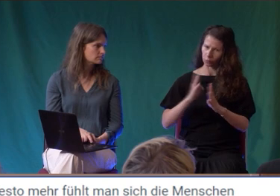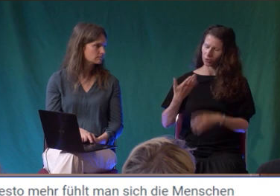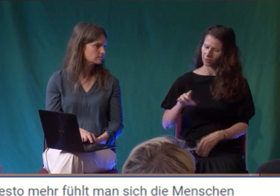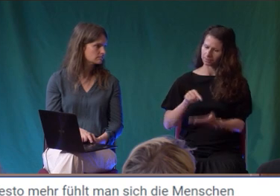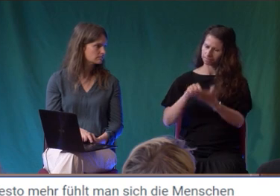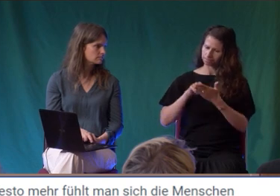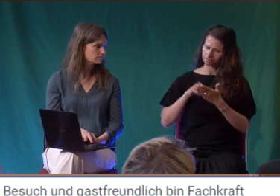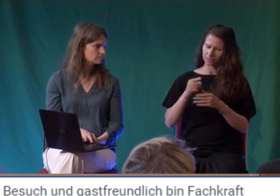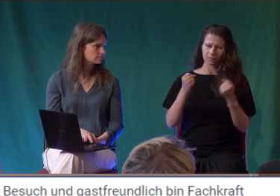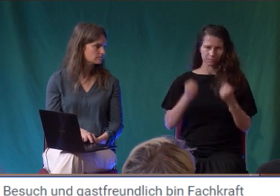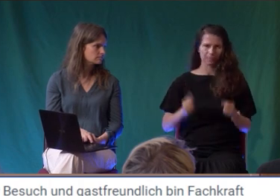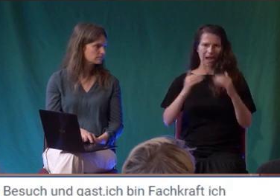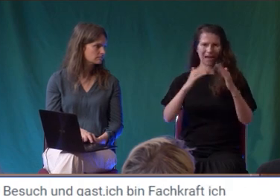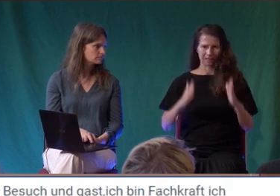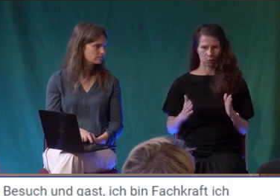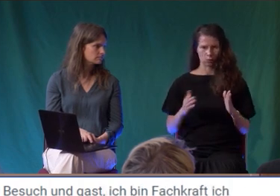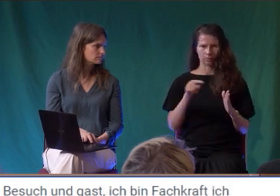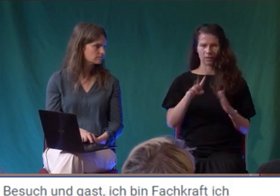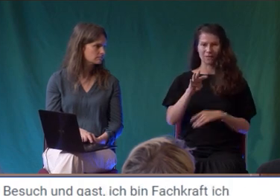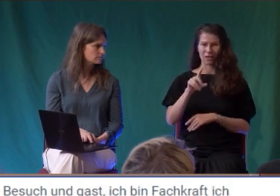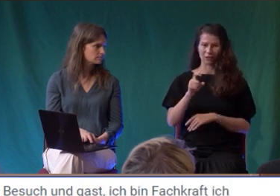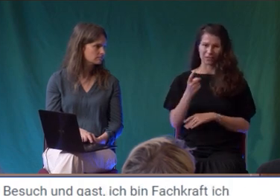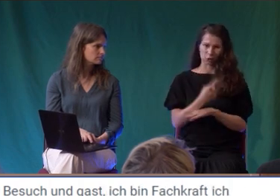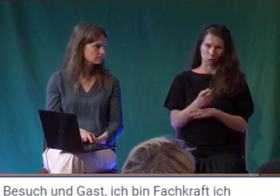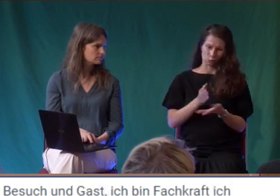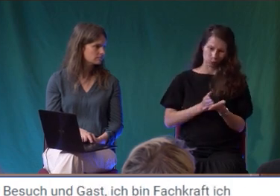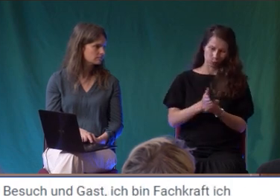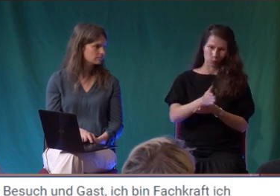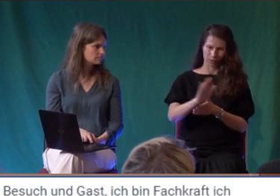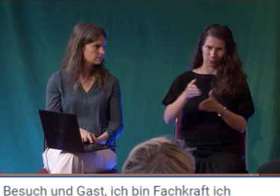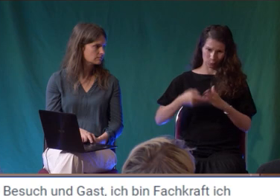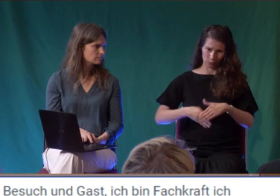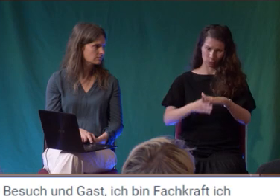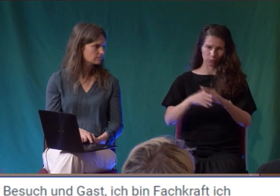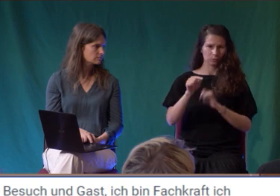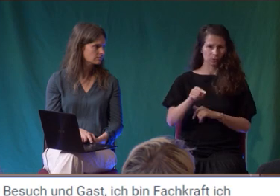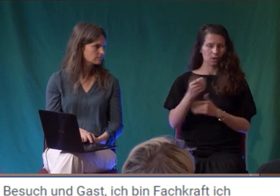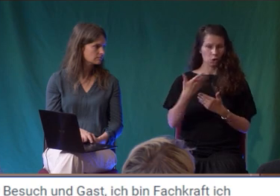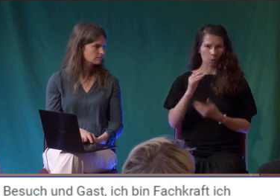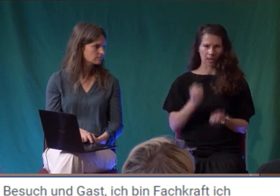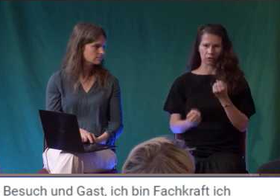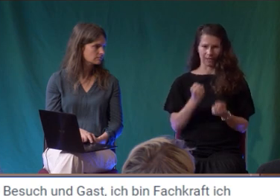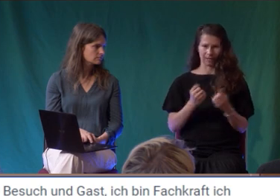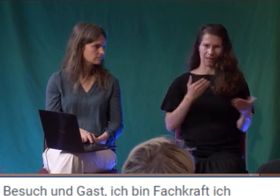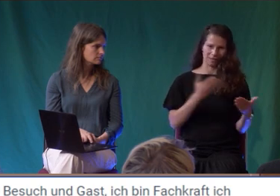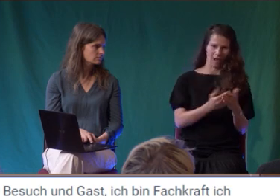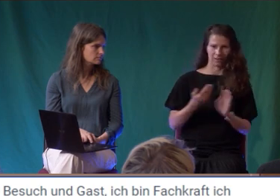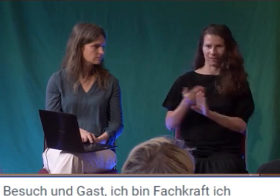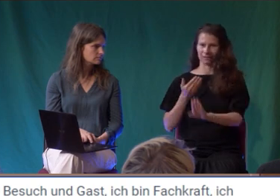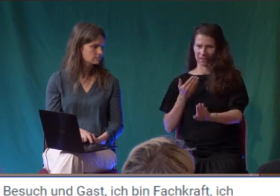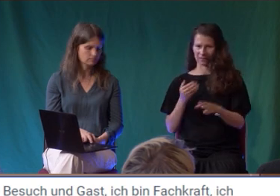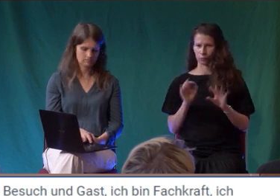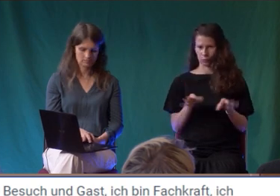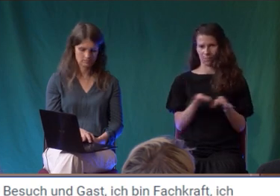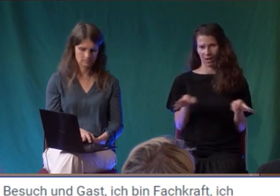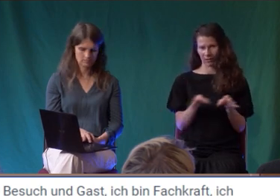in den Einrichtungen wo die Familien 24 Stunden am Tag Unterstützung bekommen dass das natürlich noch mal sehr viel schwieriger ist für die Fachkräfte als im